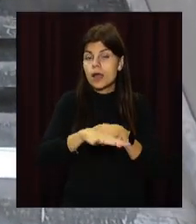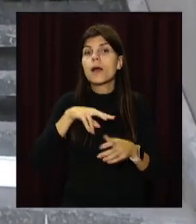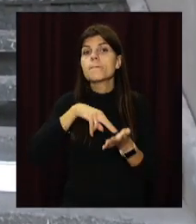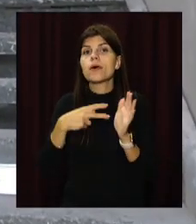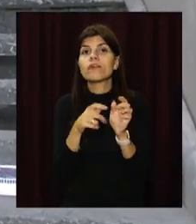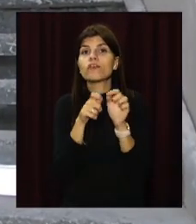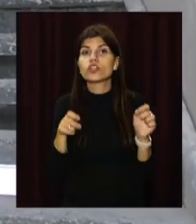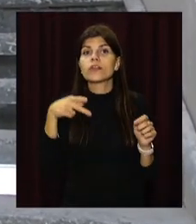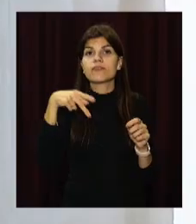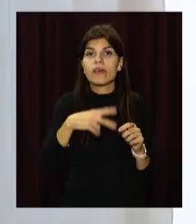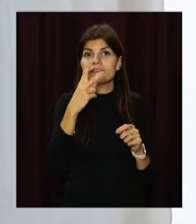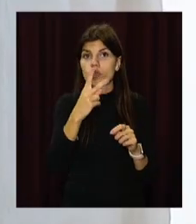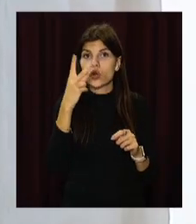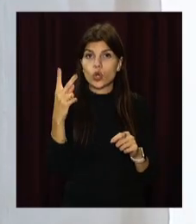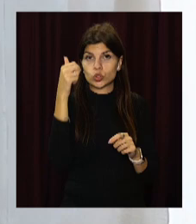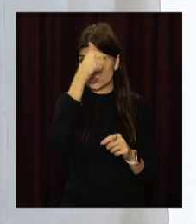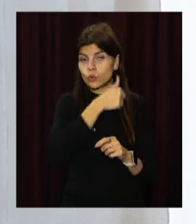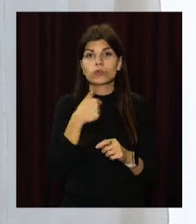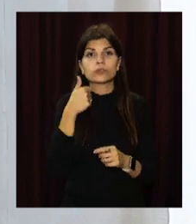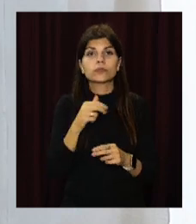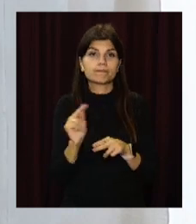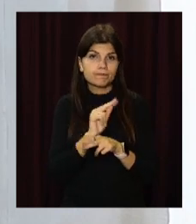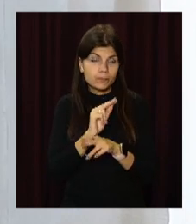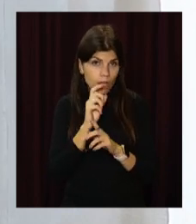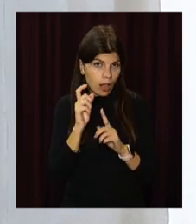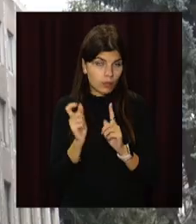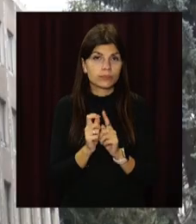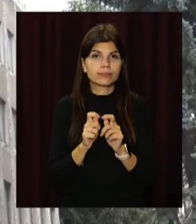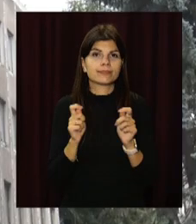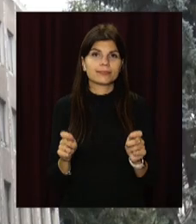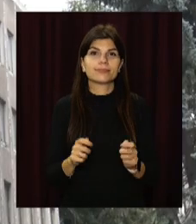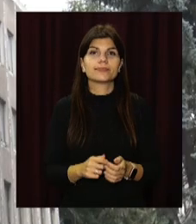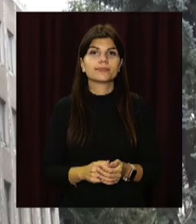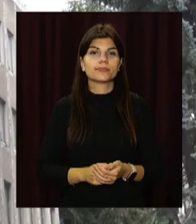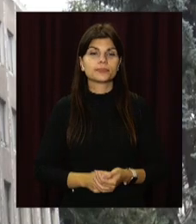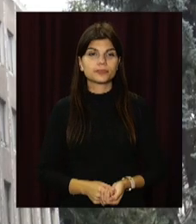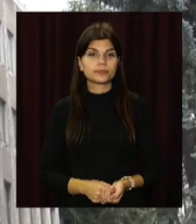планують відкрити у 2022 році. Марія Требушенко, Василь Самовар, Open News, телеканал «Відкритий».